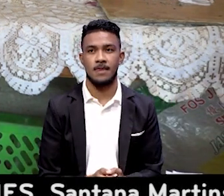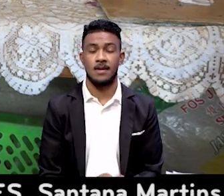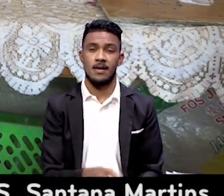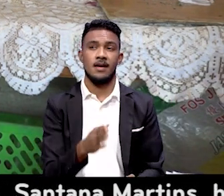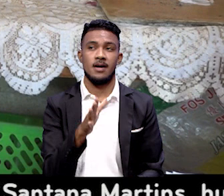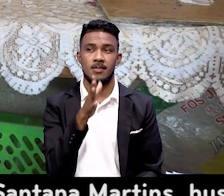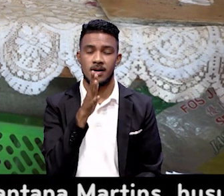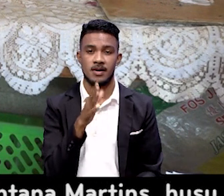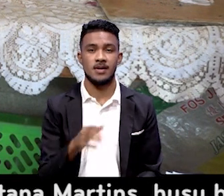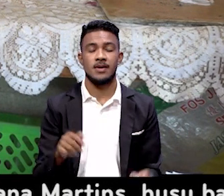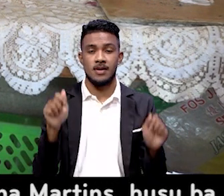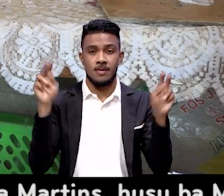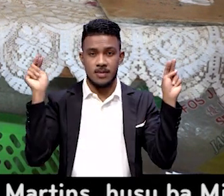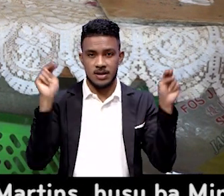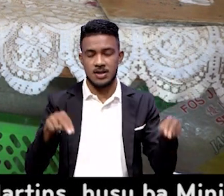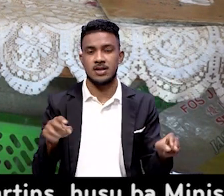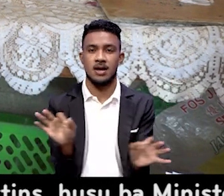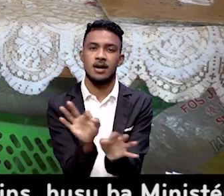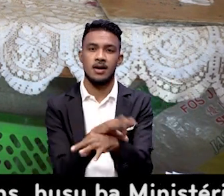hakara ke dia hadian ni ma de.